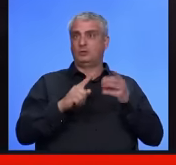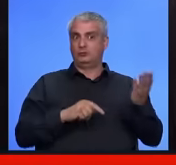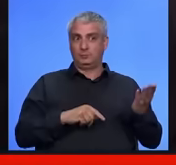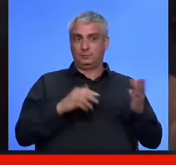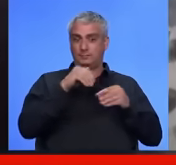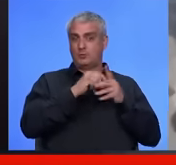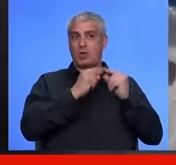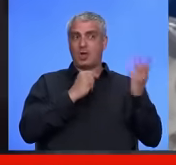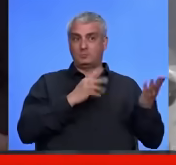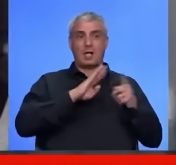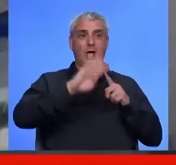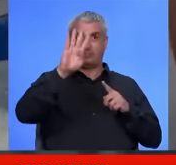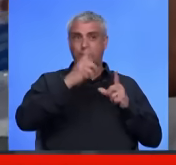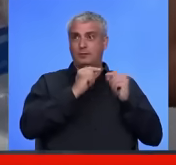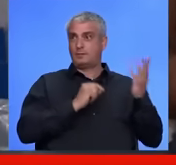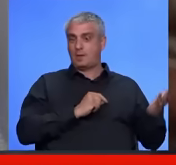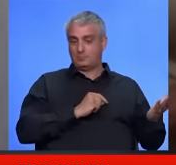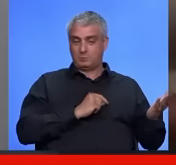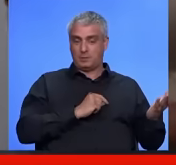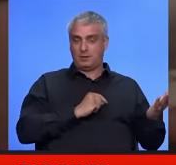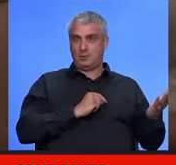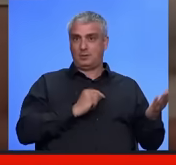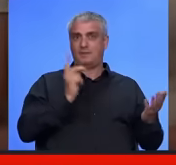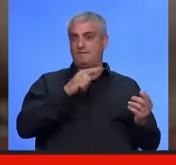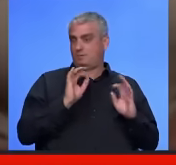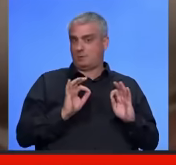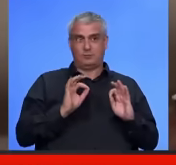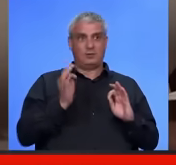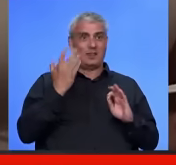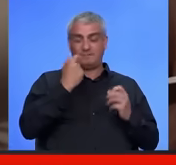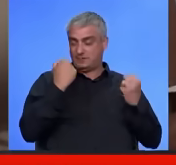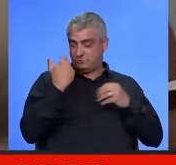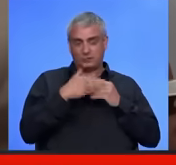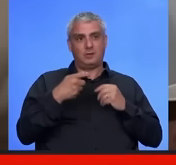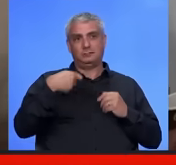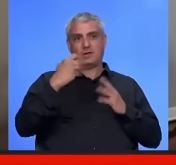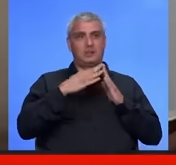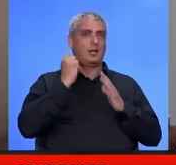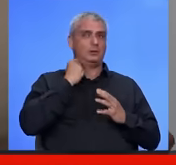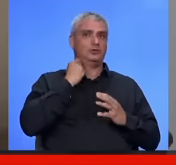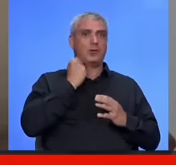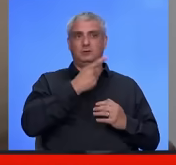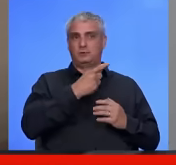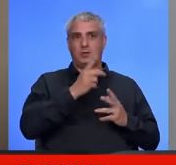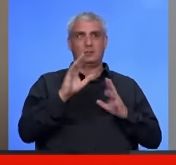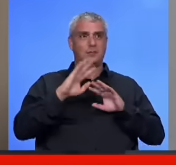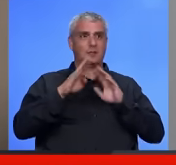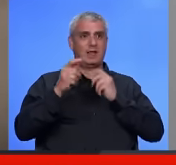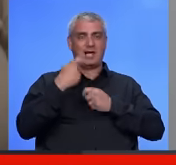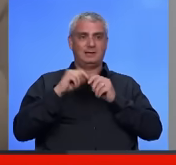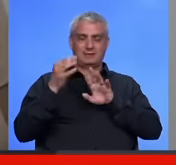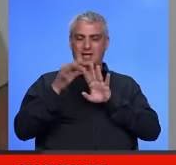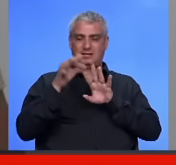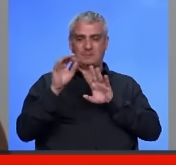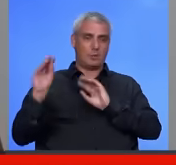בעזה, 4 חודשים בעזה, וממש, לפני שהשתחררה, היא פשוט שכרה דירה בראשון לציון, העבירה את העסק שלה